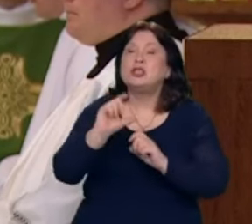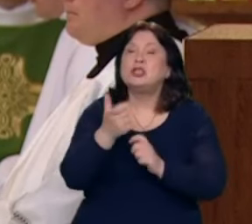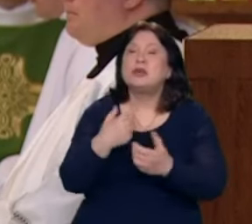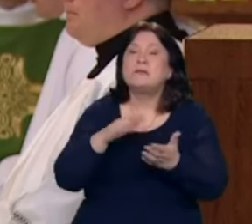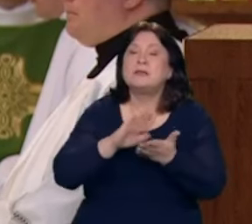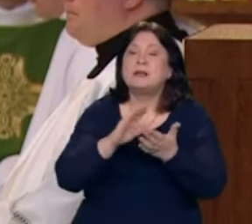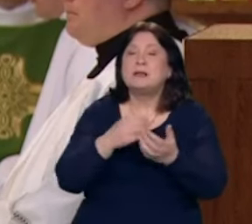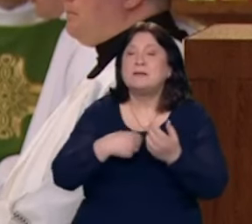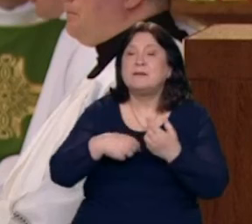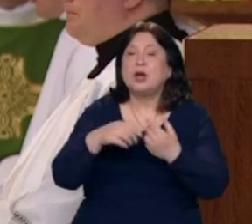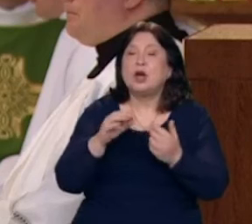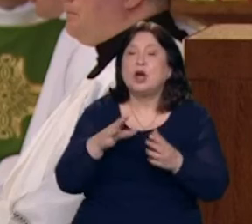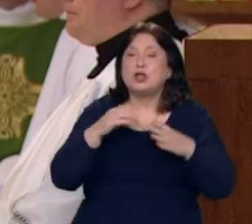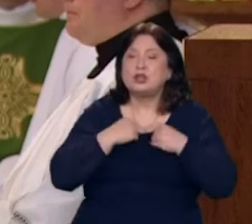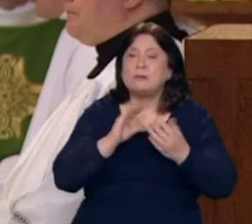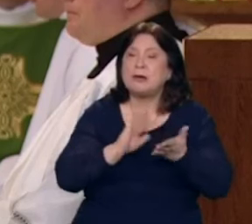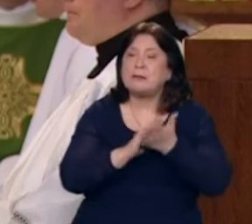otrzymamy